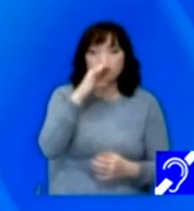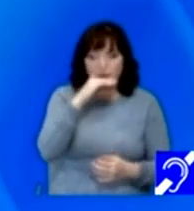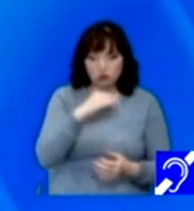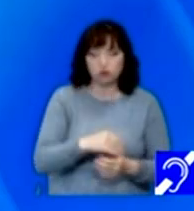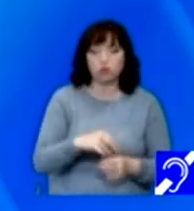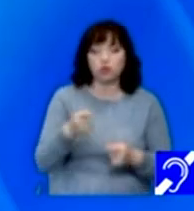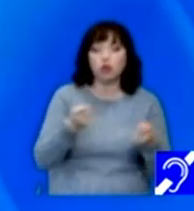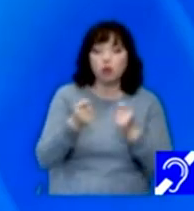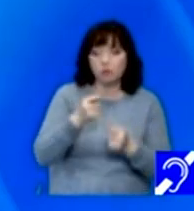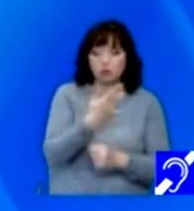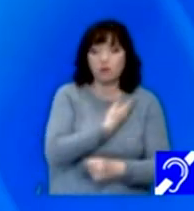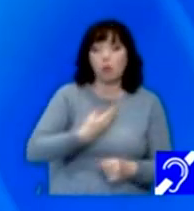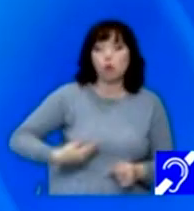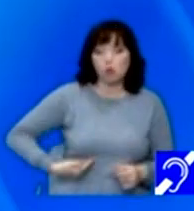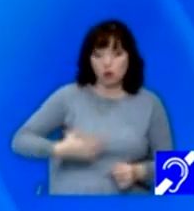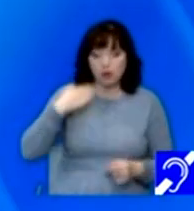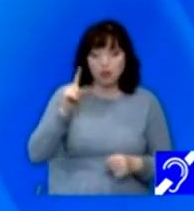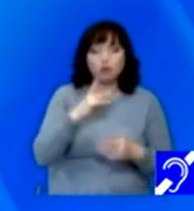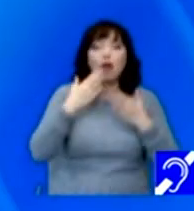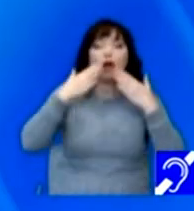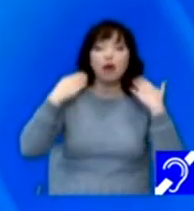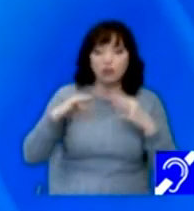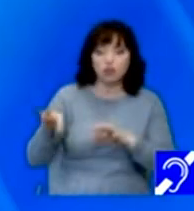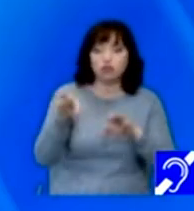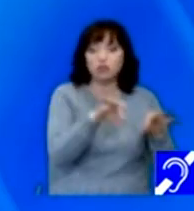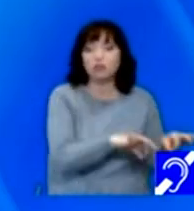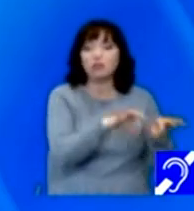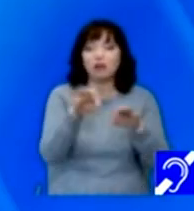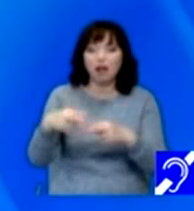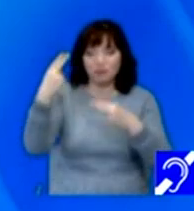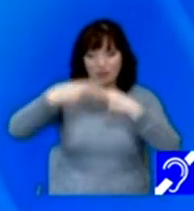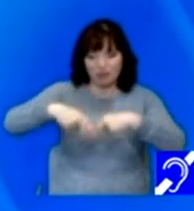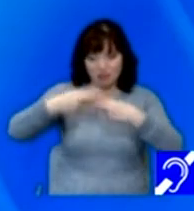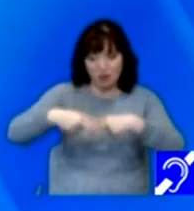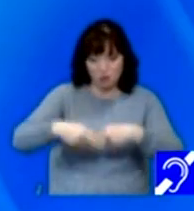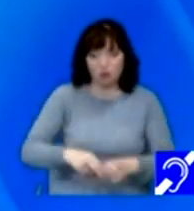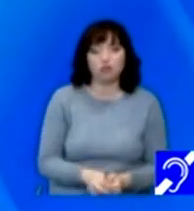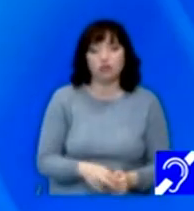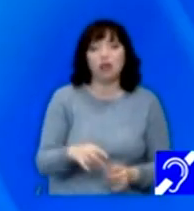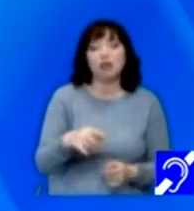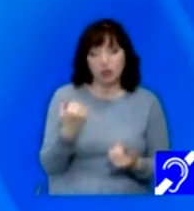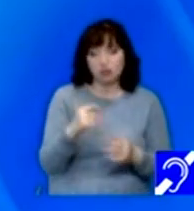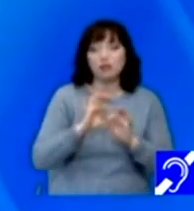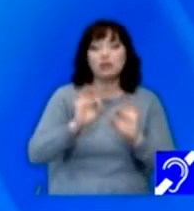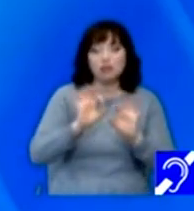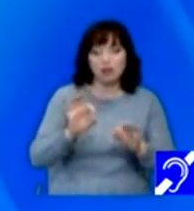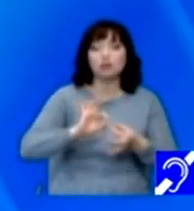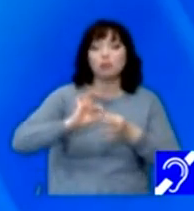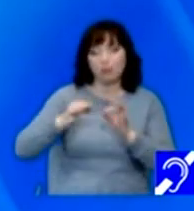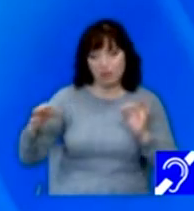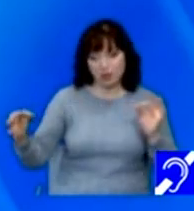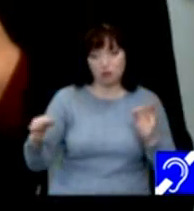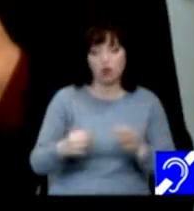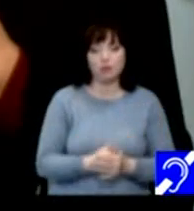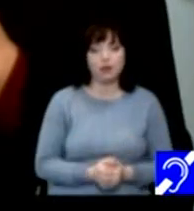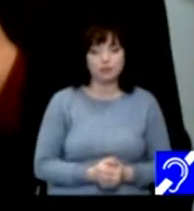Autoritățile de la București își propun să fluidizeze în acest fel traficul transfrontalier. Colega mea Svetlana Gore este la București și ne oferă mai multe